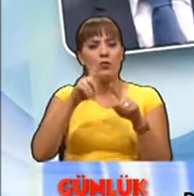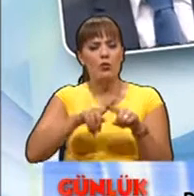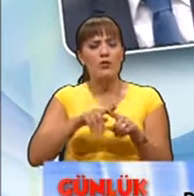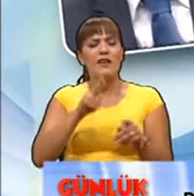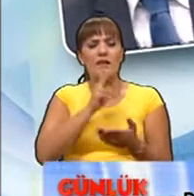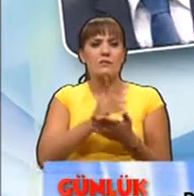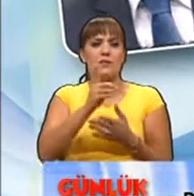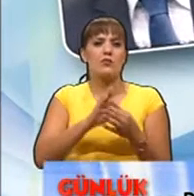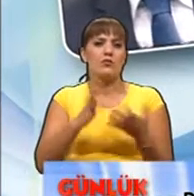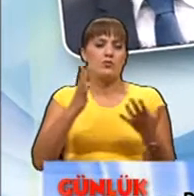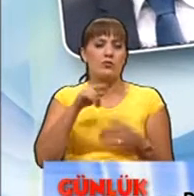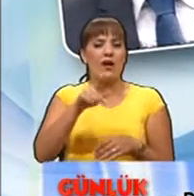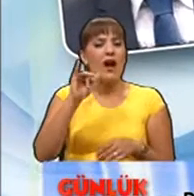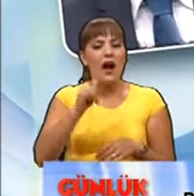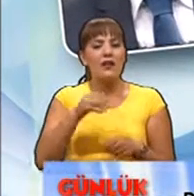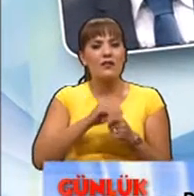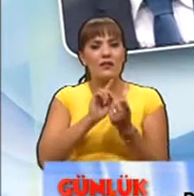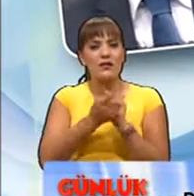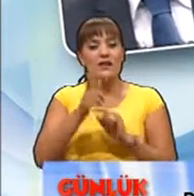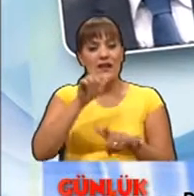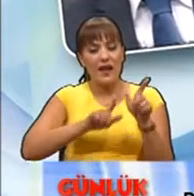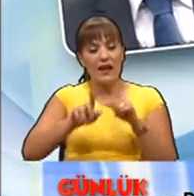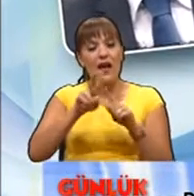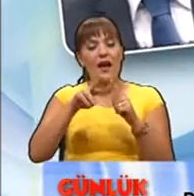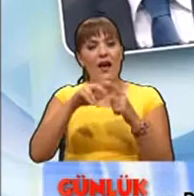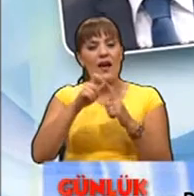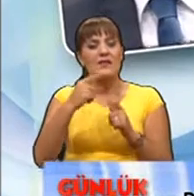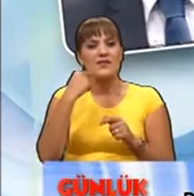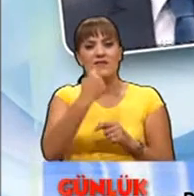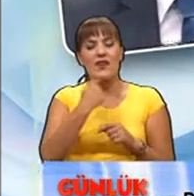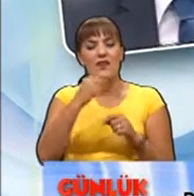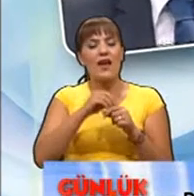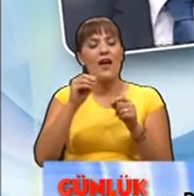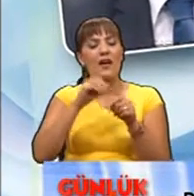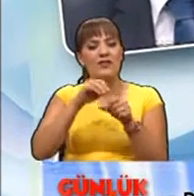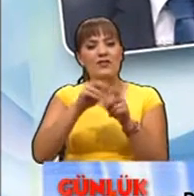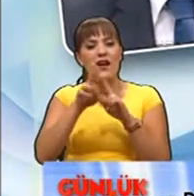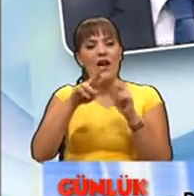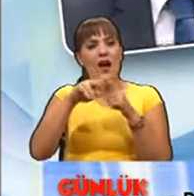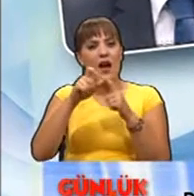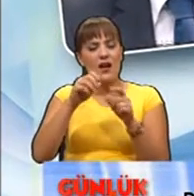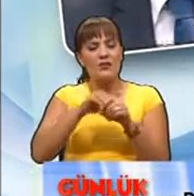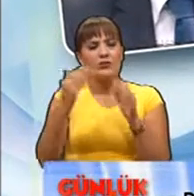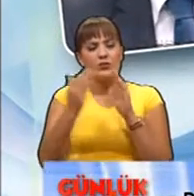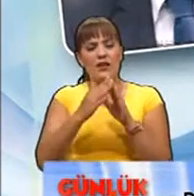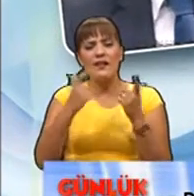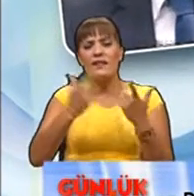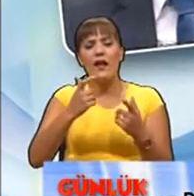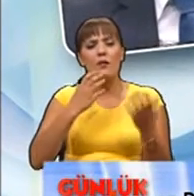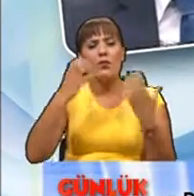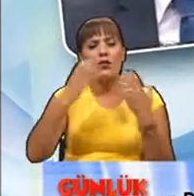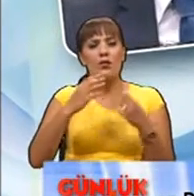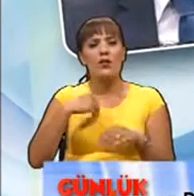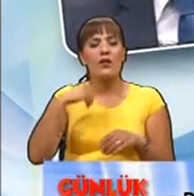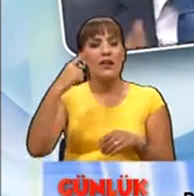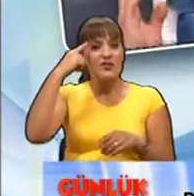kesinlikle bir çözüm. Yani bu ağrılara. Gereken kaslara, çeneyi kapatan kaslara uygun dozda. Yani hangi bölgelere, nerelere